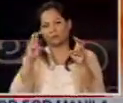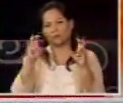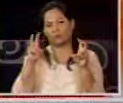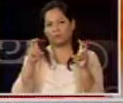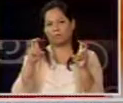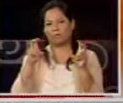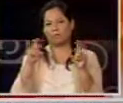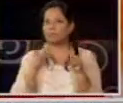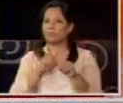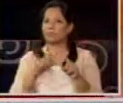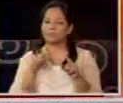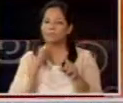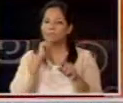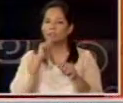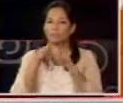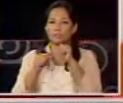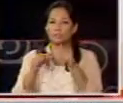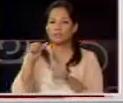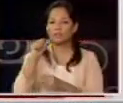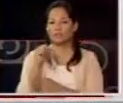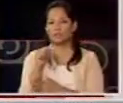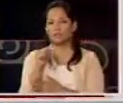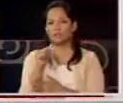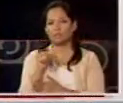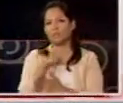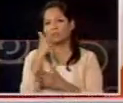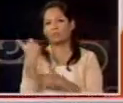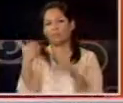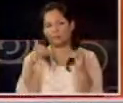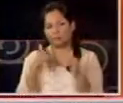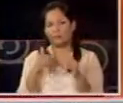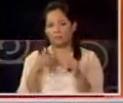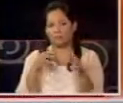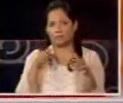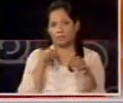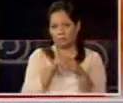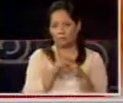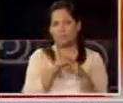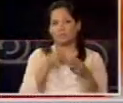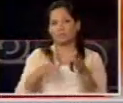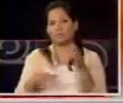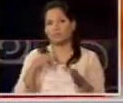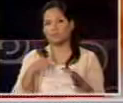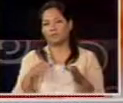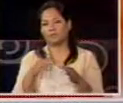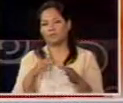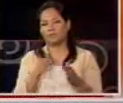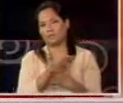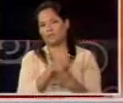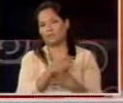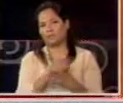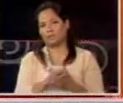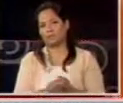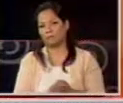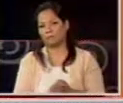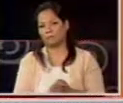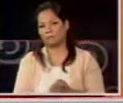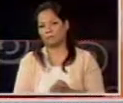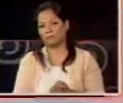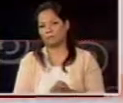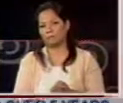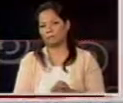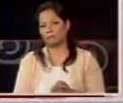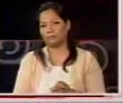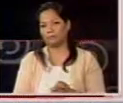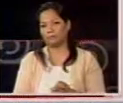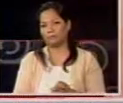namin tinatanggi, siguro sa ibang forum, na sakop naman na ibang kaso ngayon ukol dito sa mga shares na ito.